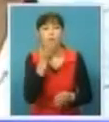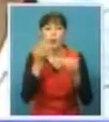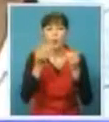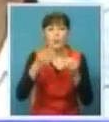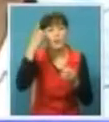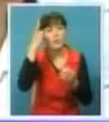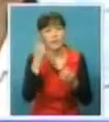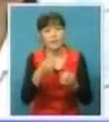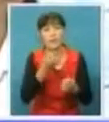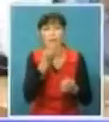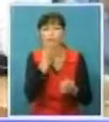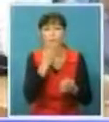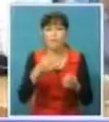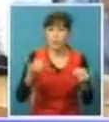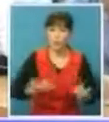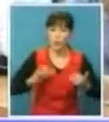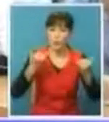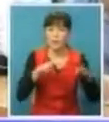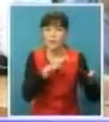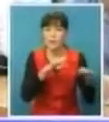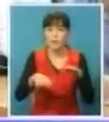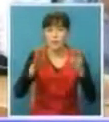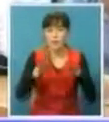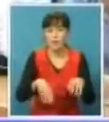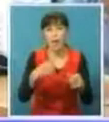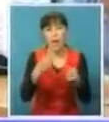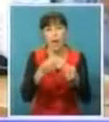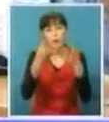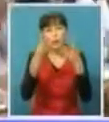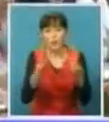Осыны ескерсек, ана тілімізді ардақтайтын іс-шаралар тек айтулы күн